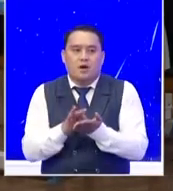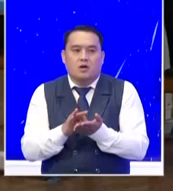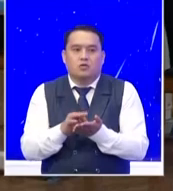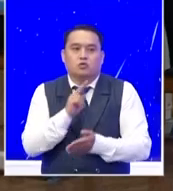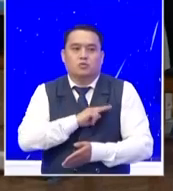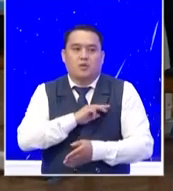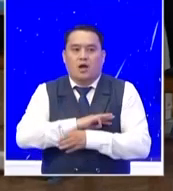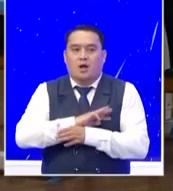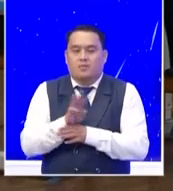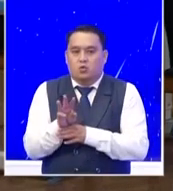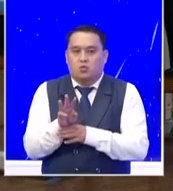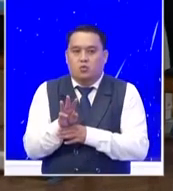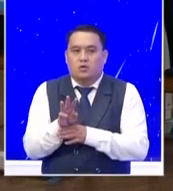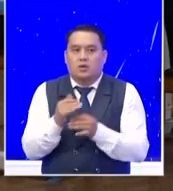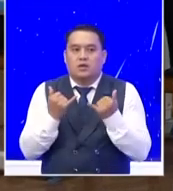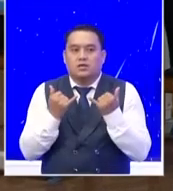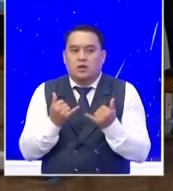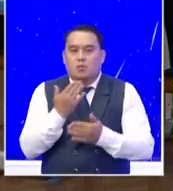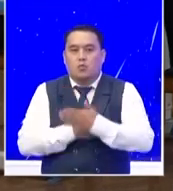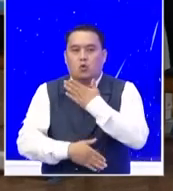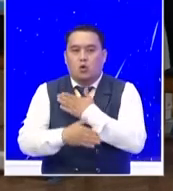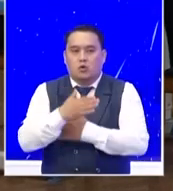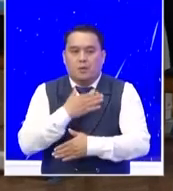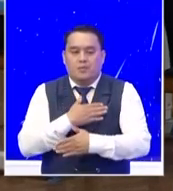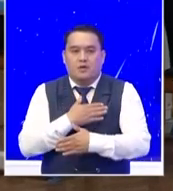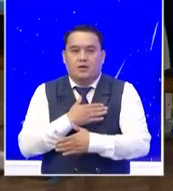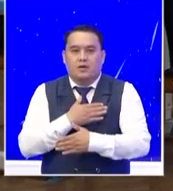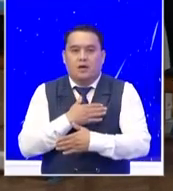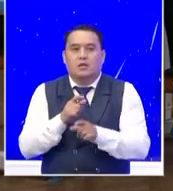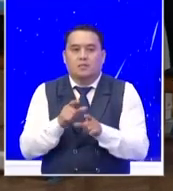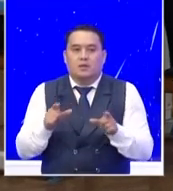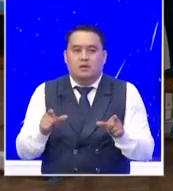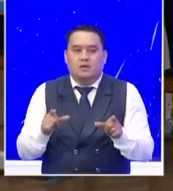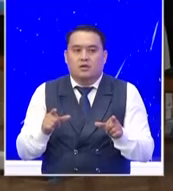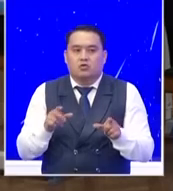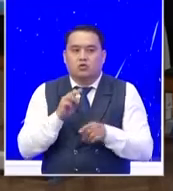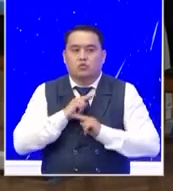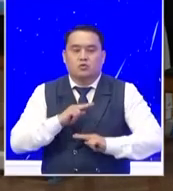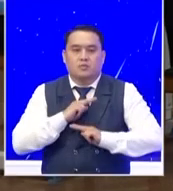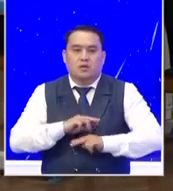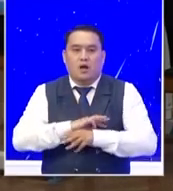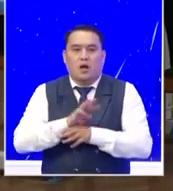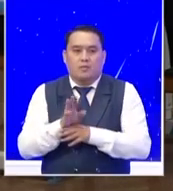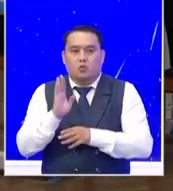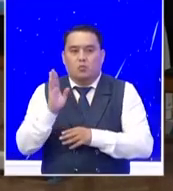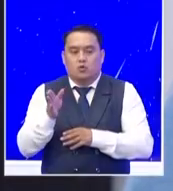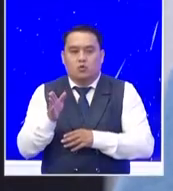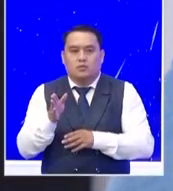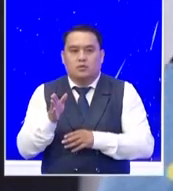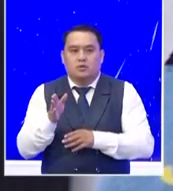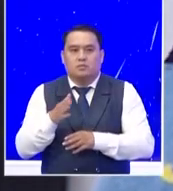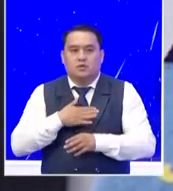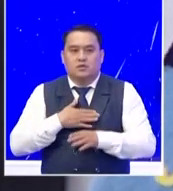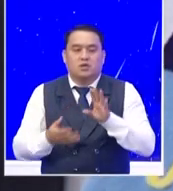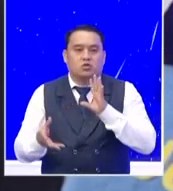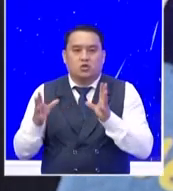қамту. Соның ішінде біз қазір мүмкіндік шектеулі де азаматтарды жұмыспен қамту мәселесі назардан тыс қалған жоқ. Бізде